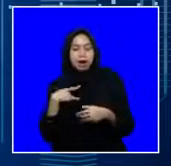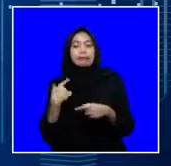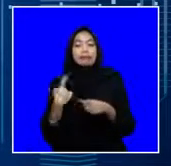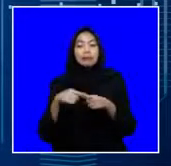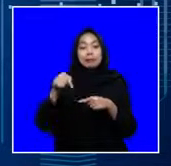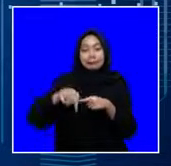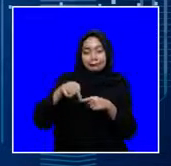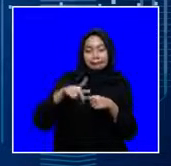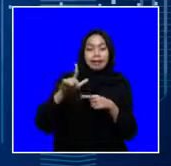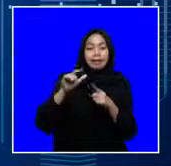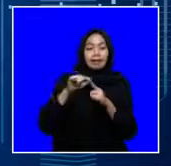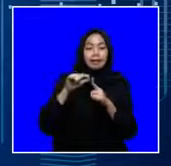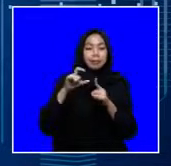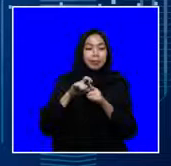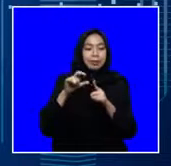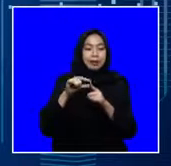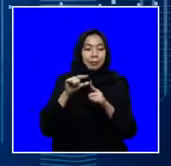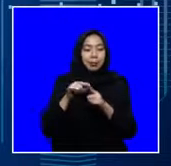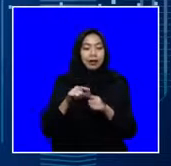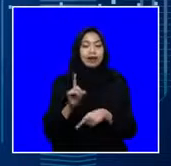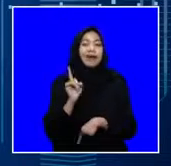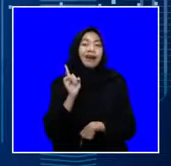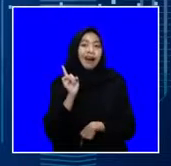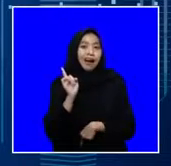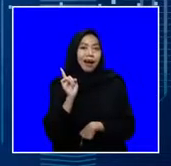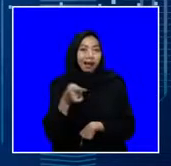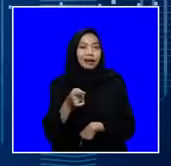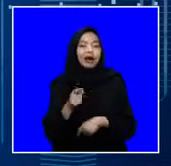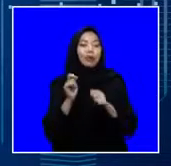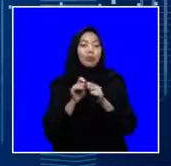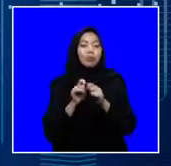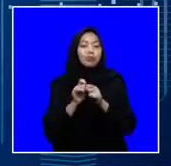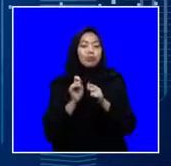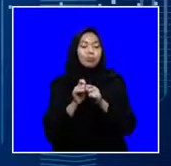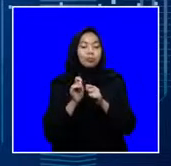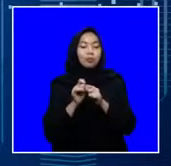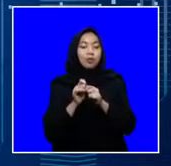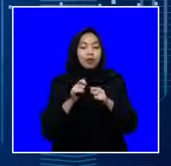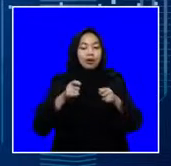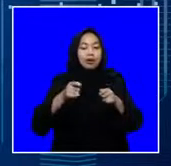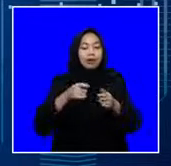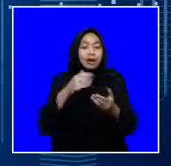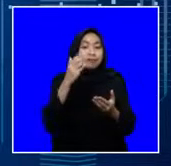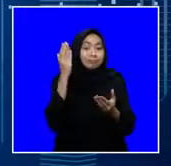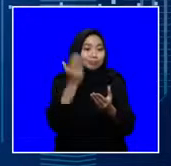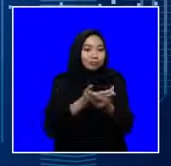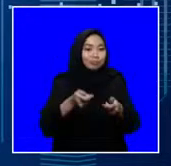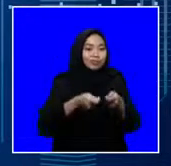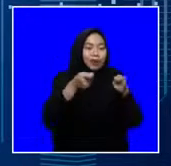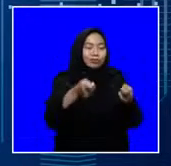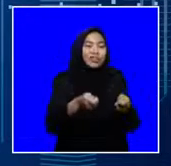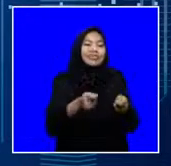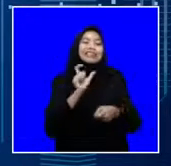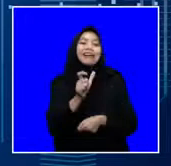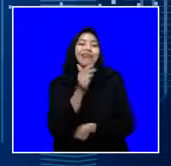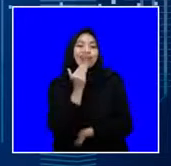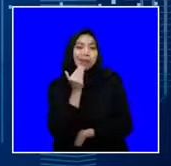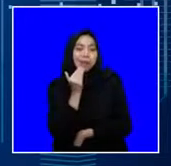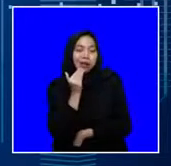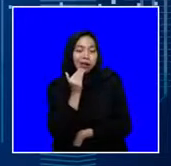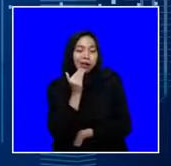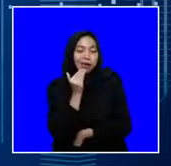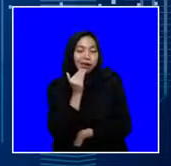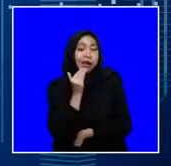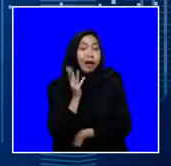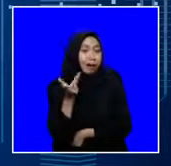diberikan beasiswa, kita akan mempermudah proses aplikasi daripada LPDP, karena